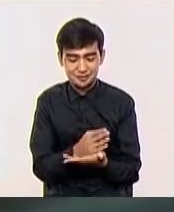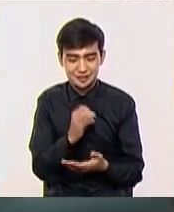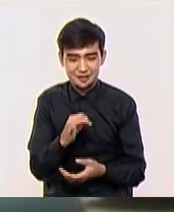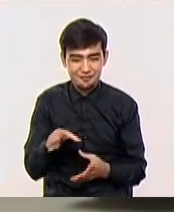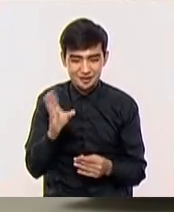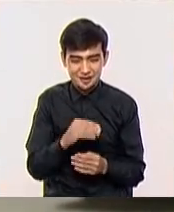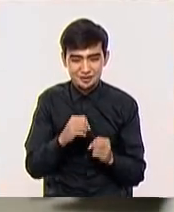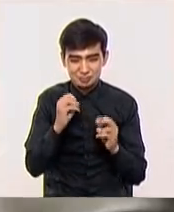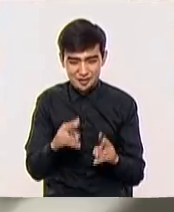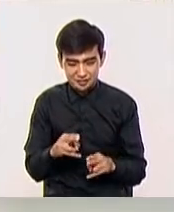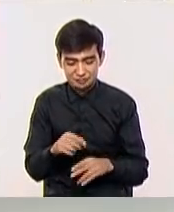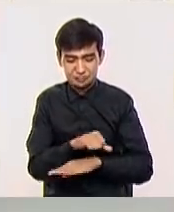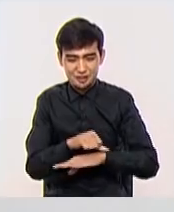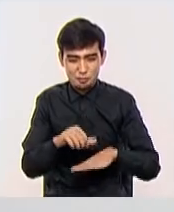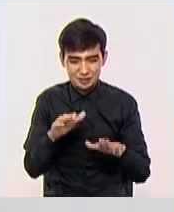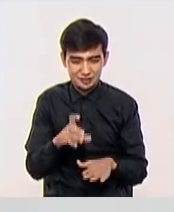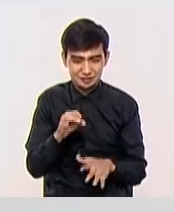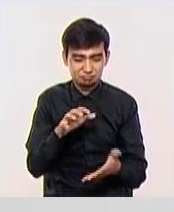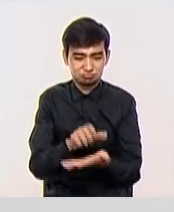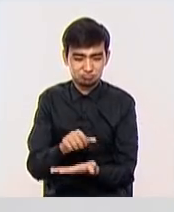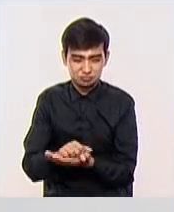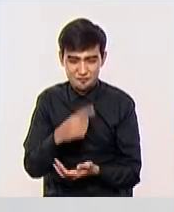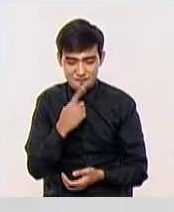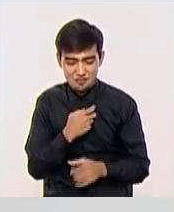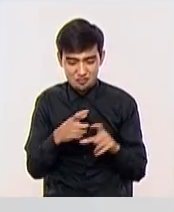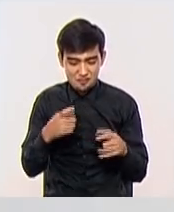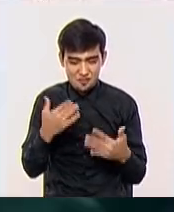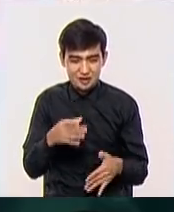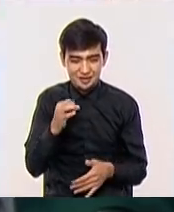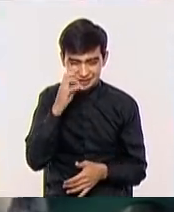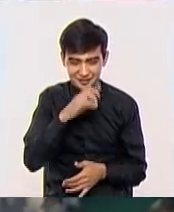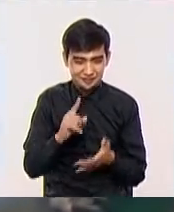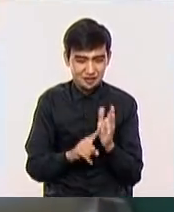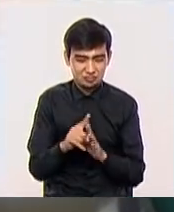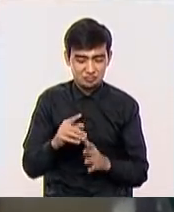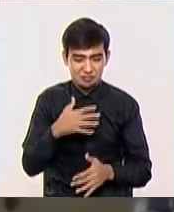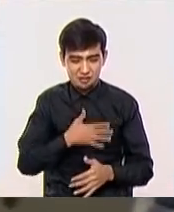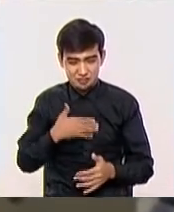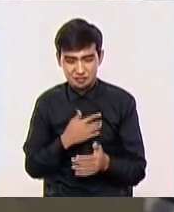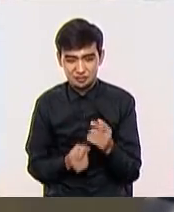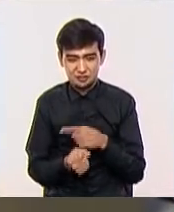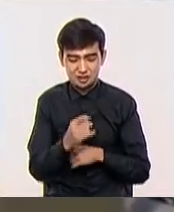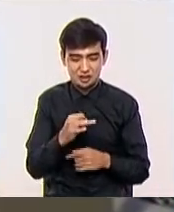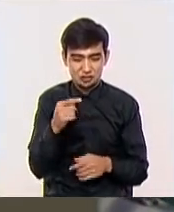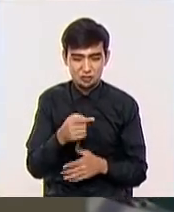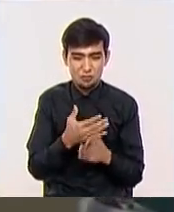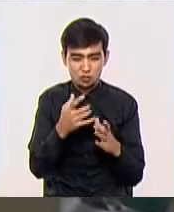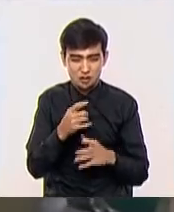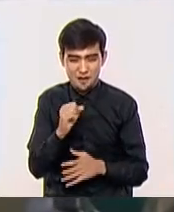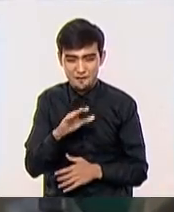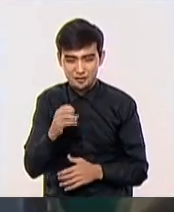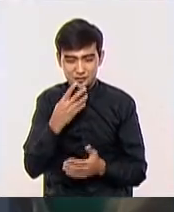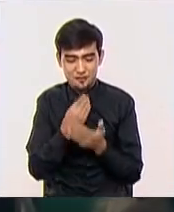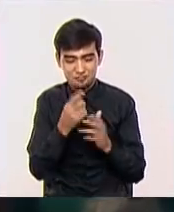наземные пункты пересечения границы также захвачены боевиками. В стране начинается паника. Тысячи афганцев бегут из своей